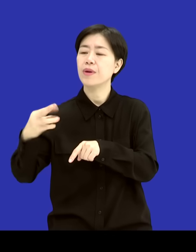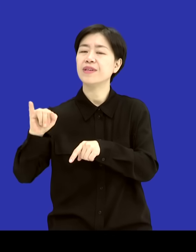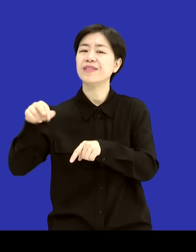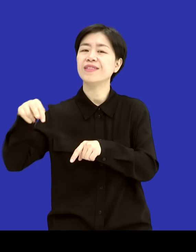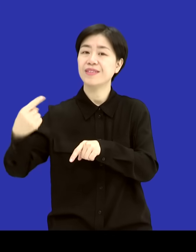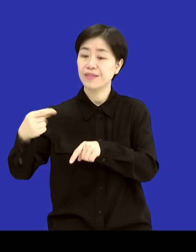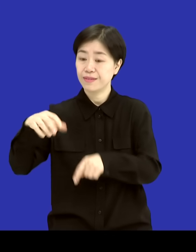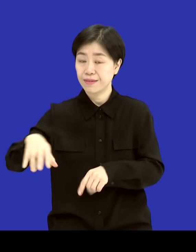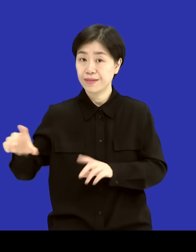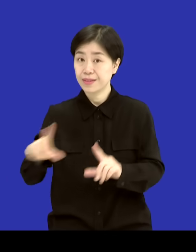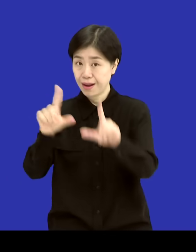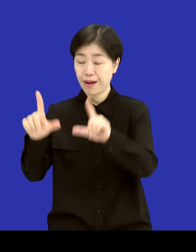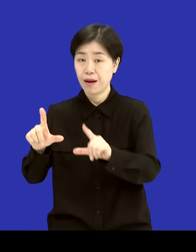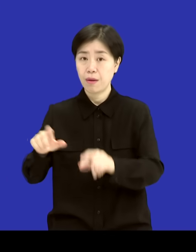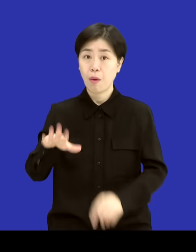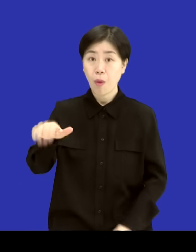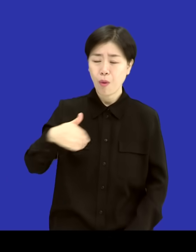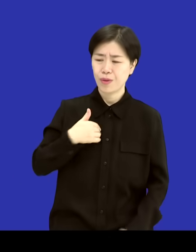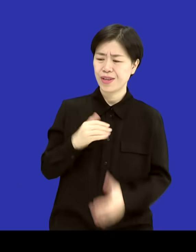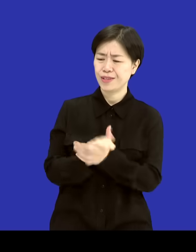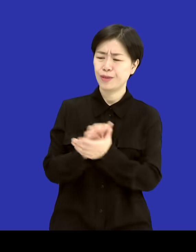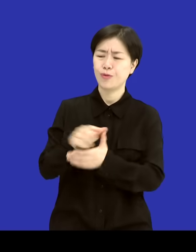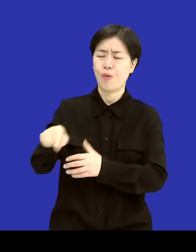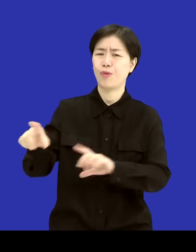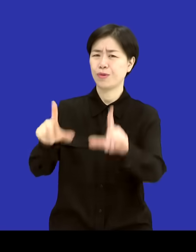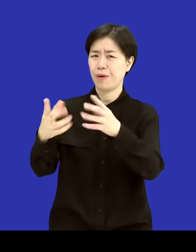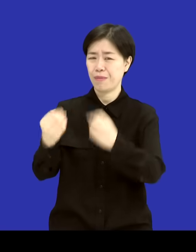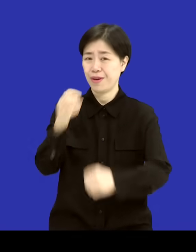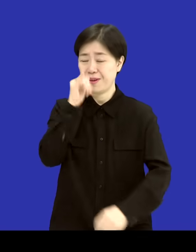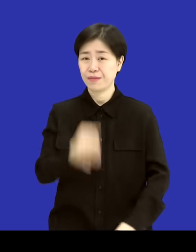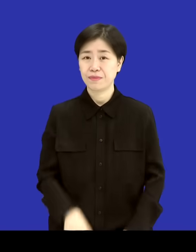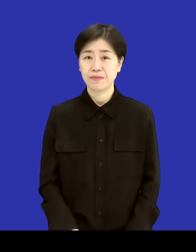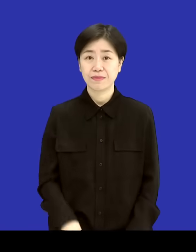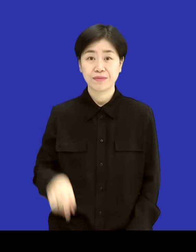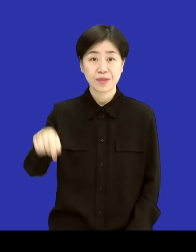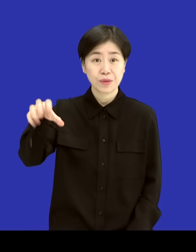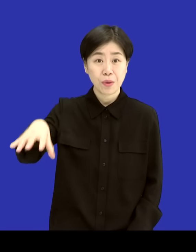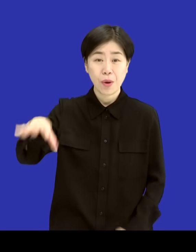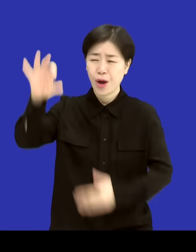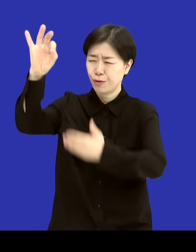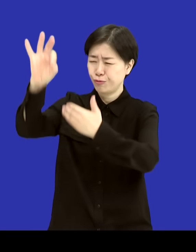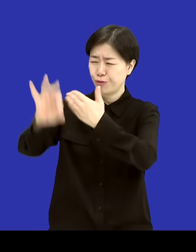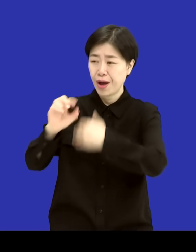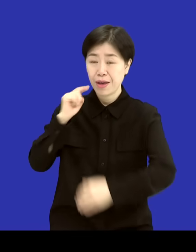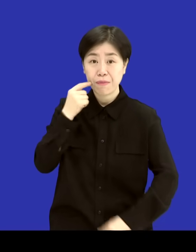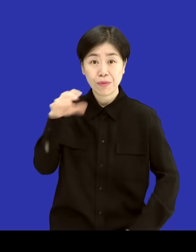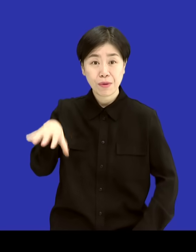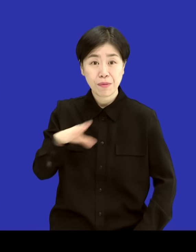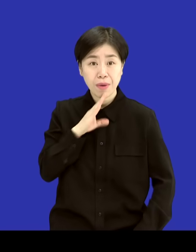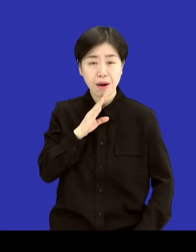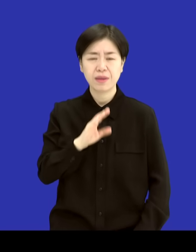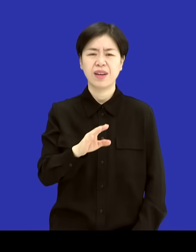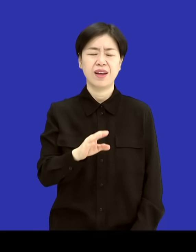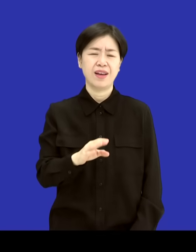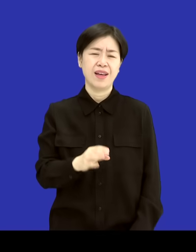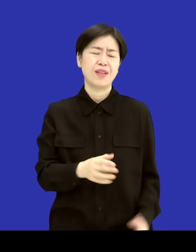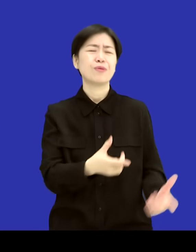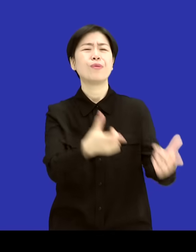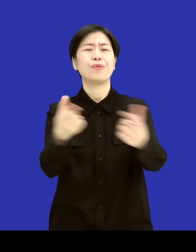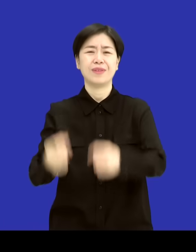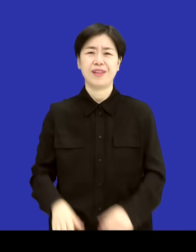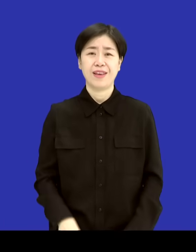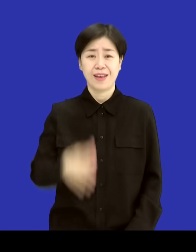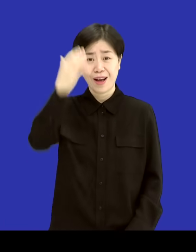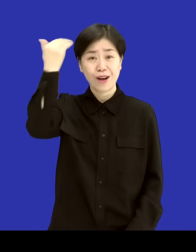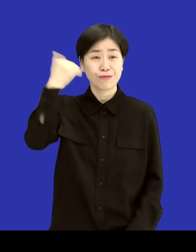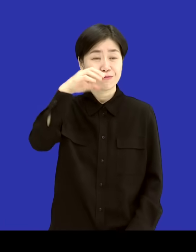예. 맞아요. 저 친구들이 거기 살았거든요. 블루클랩. 노을 좋은 동네 아니에요? 노을은 웬만하면 다 좋아요.